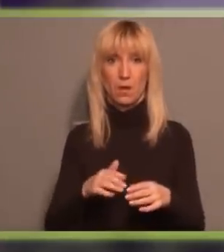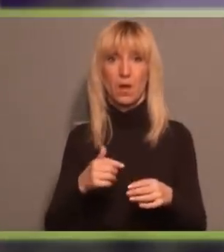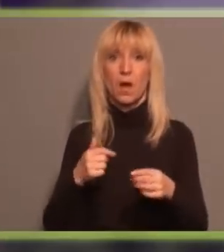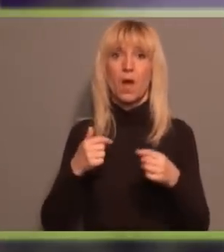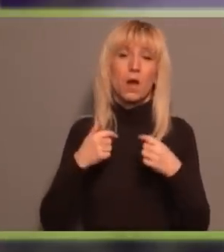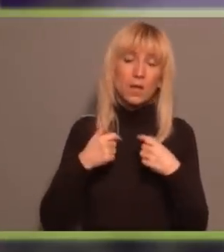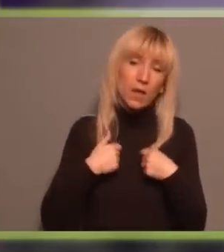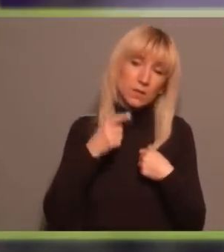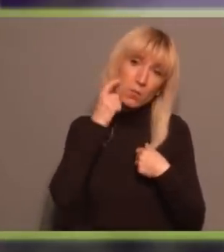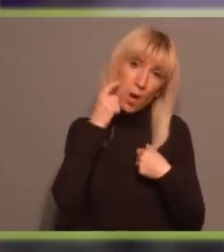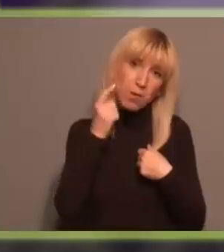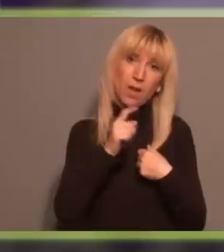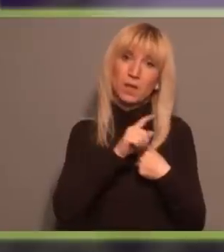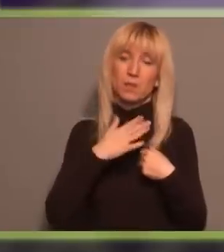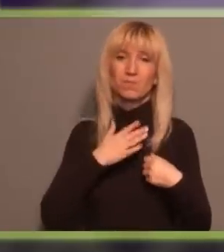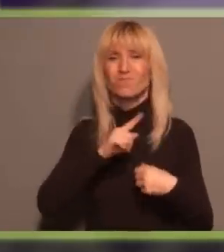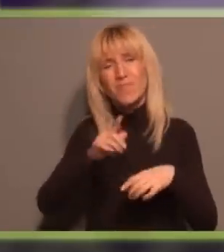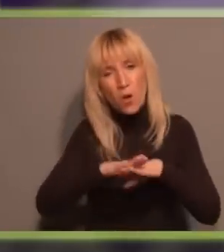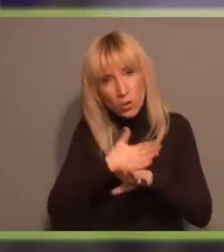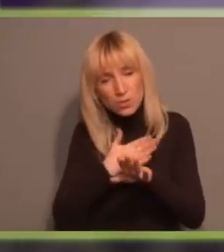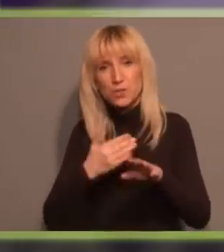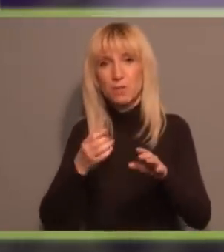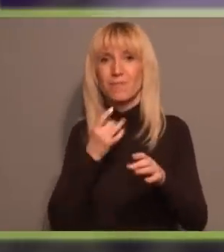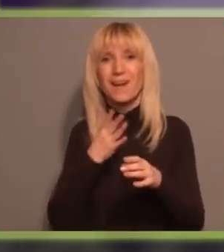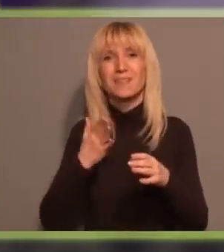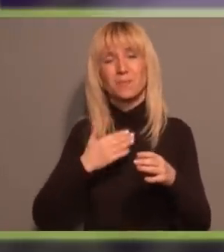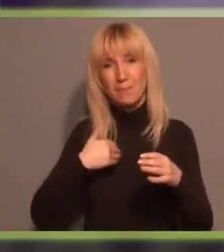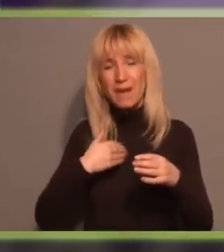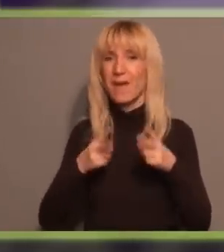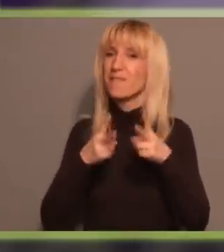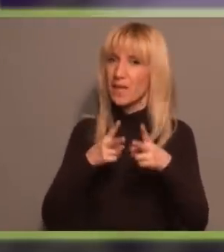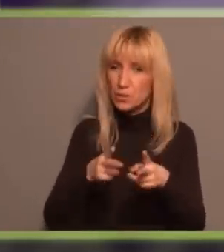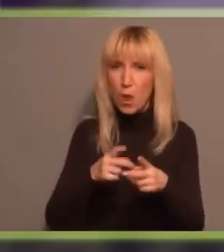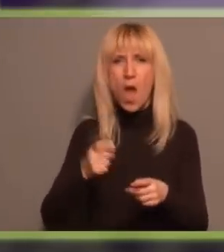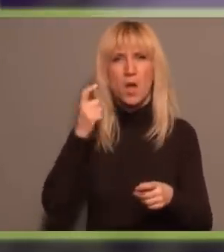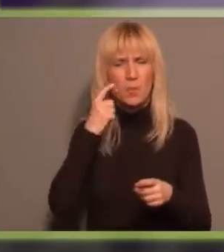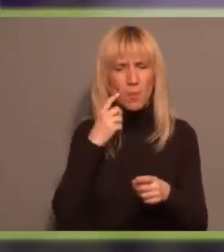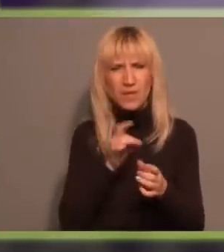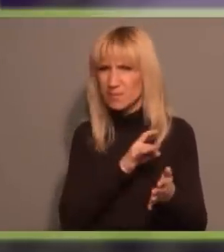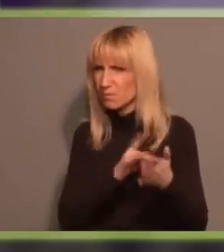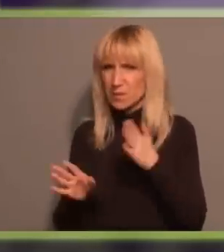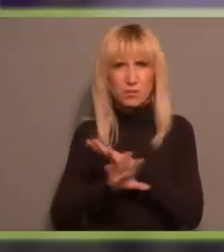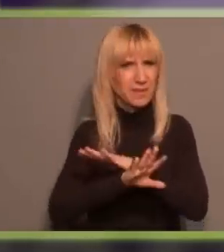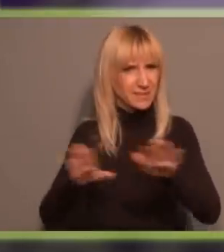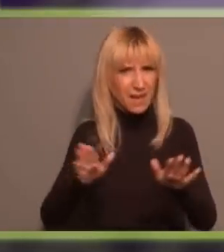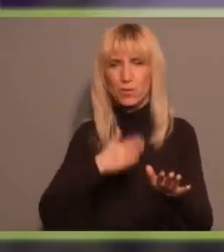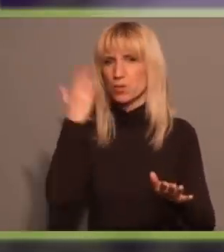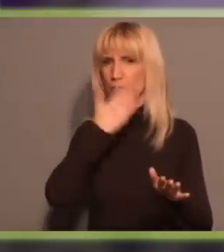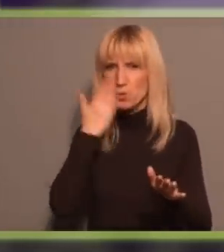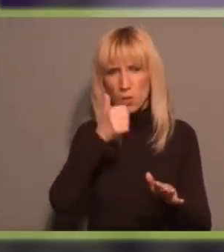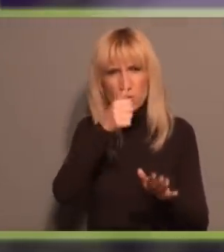da ne dozvolim da mene vređaju. I zato sam ja pokušavala što pre da završim